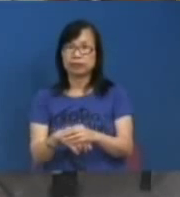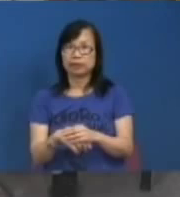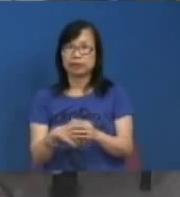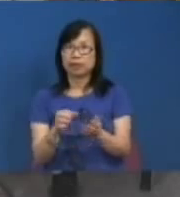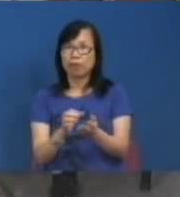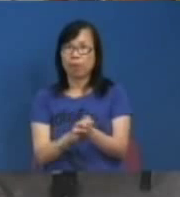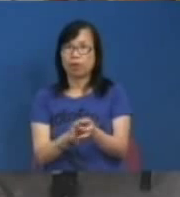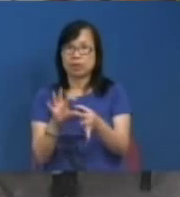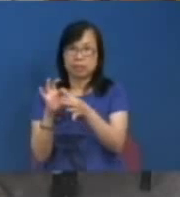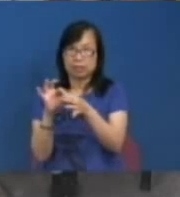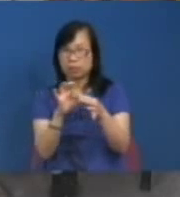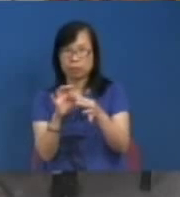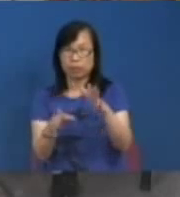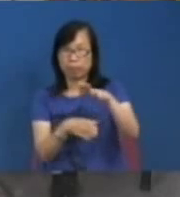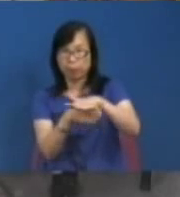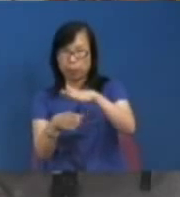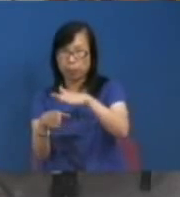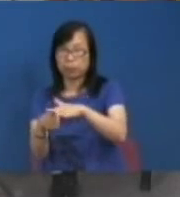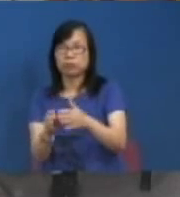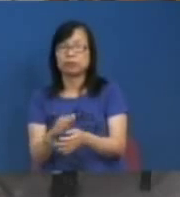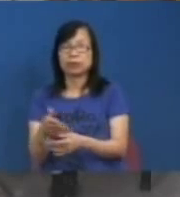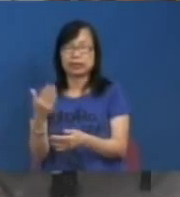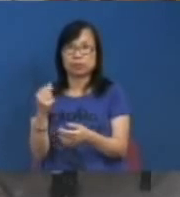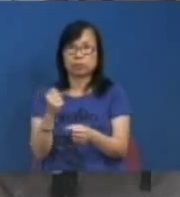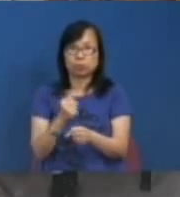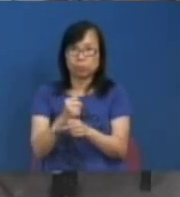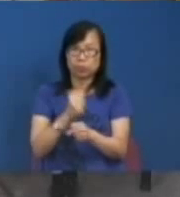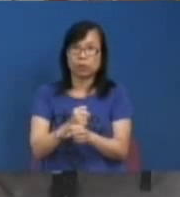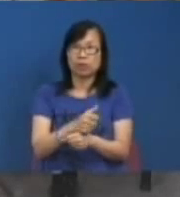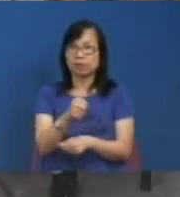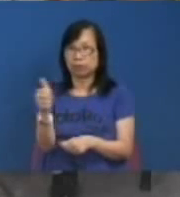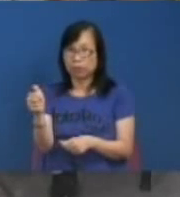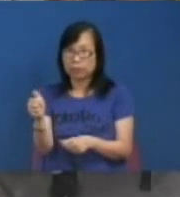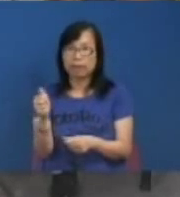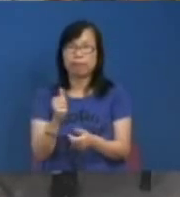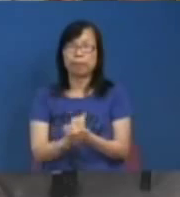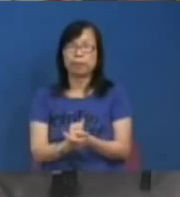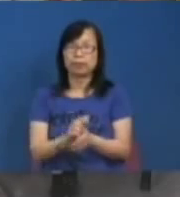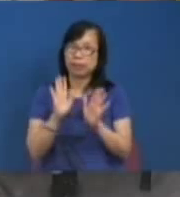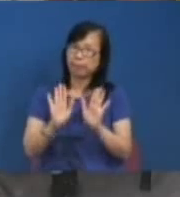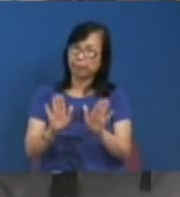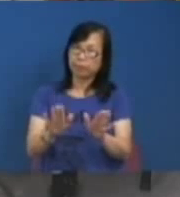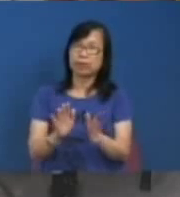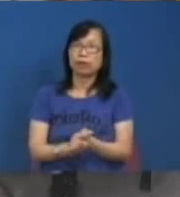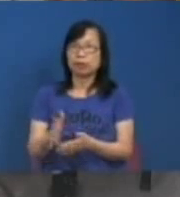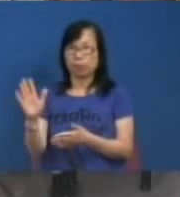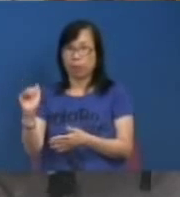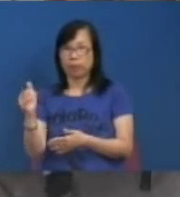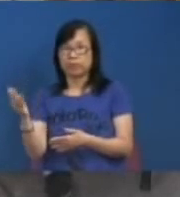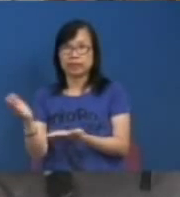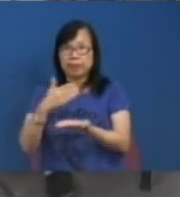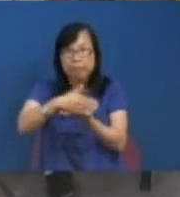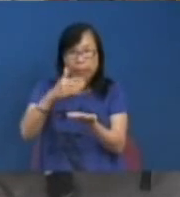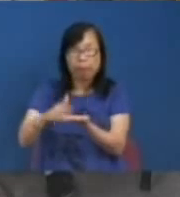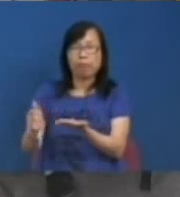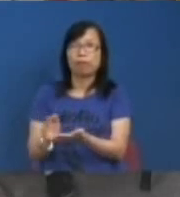涉及好幾個部門，我哋嗰陣時處理的問題都多謝阿蒲職師幫手，或者你可以同我哋分享個